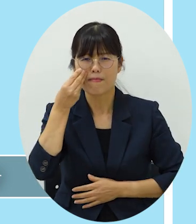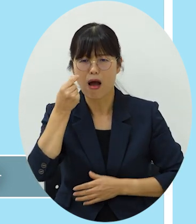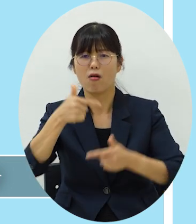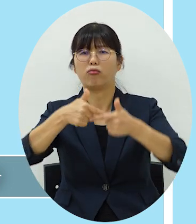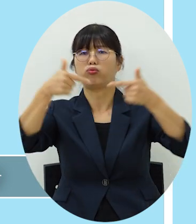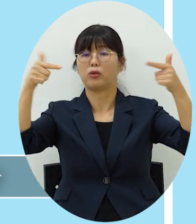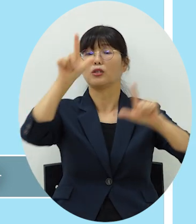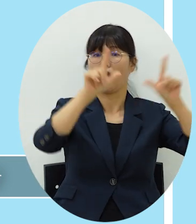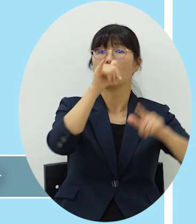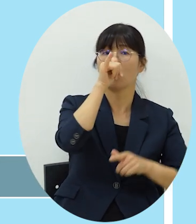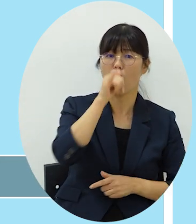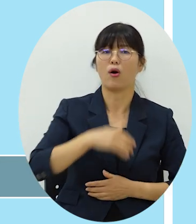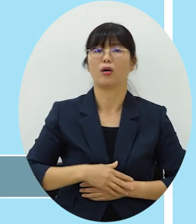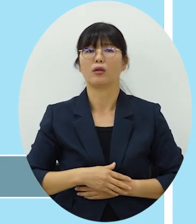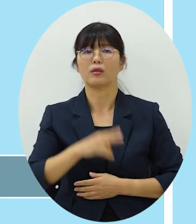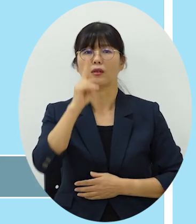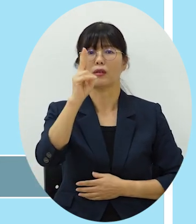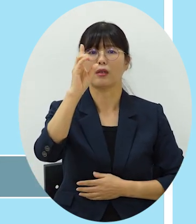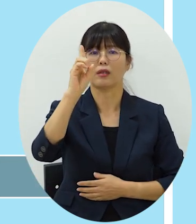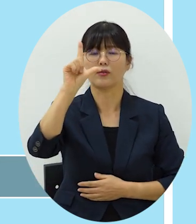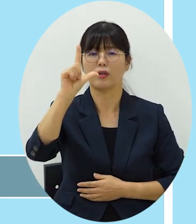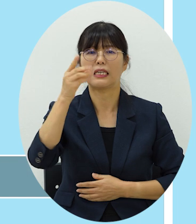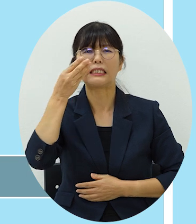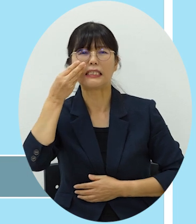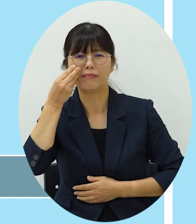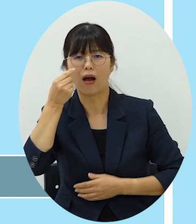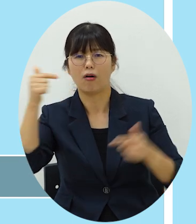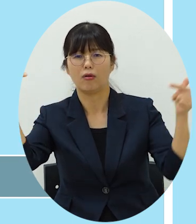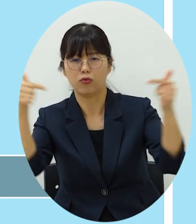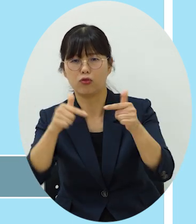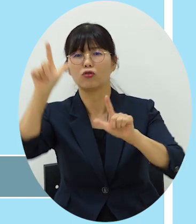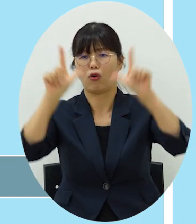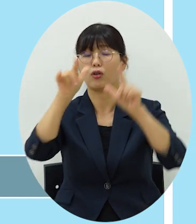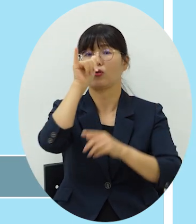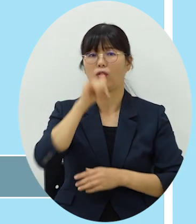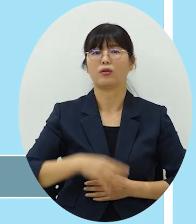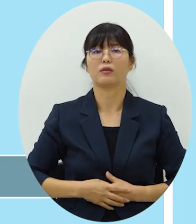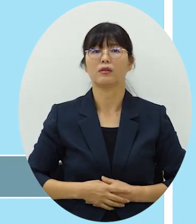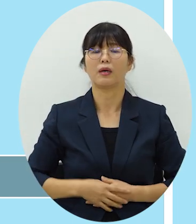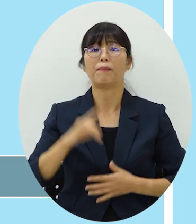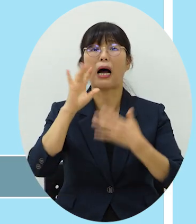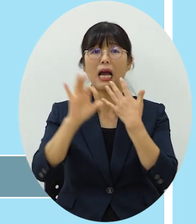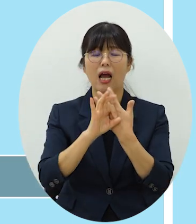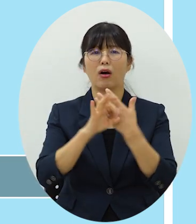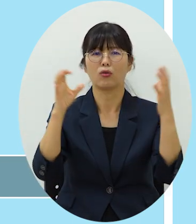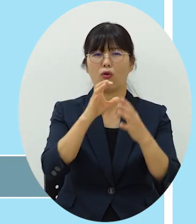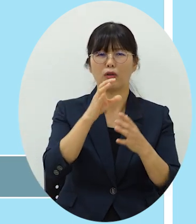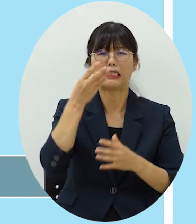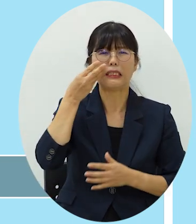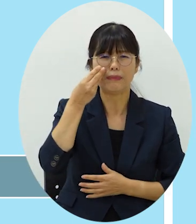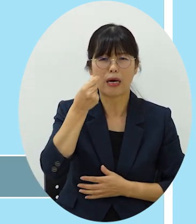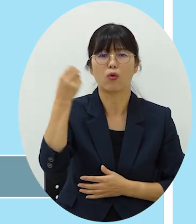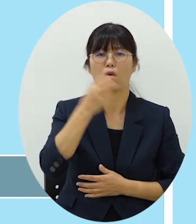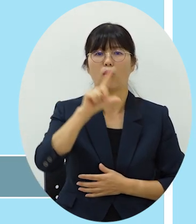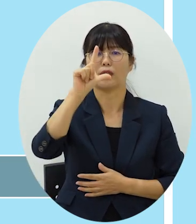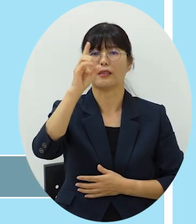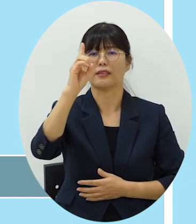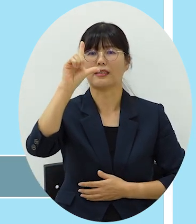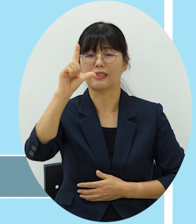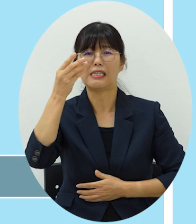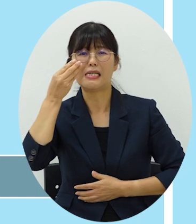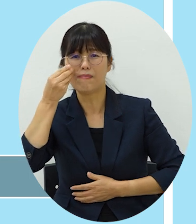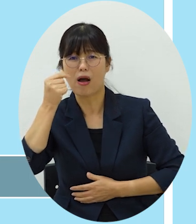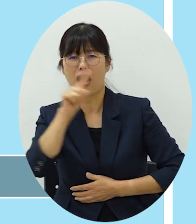콜레스테롤이 증가한 상태이거나 HDL 콜레스테롤이 감소한 상태를 말합니다. 만약 총 콜레스테롤과 LDL